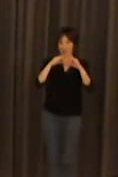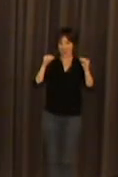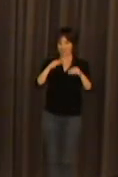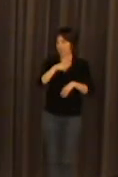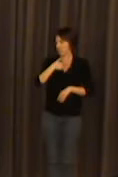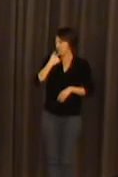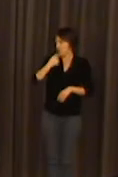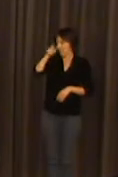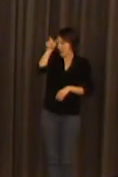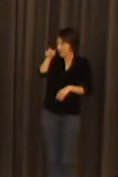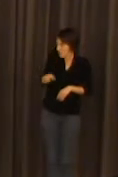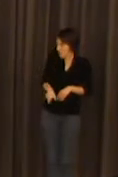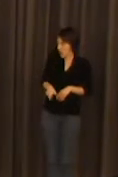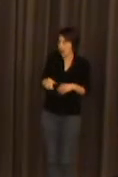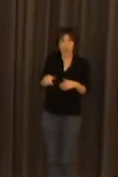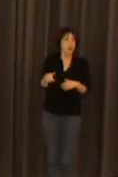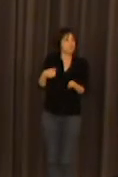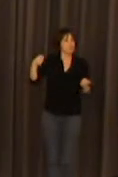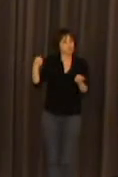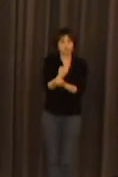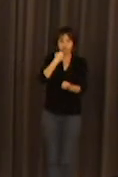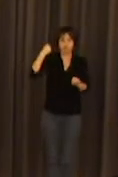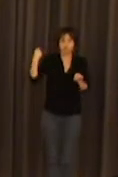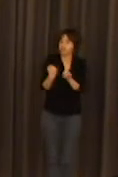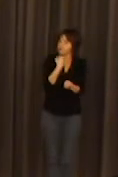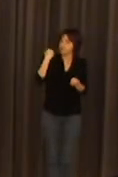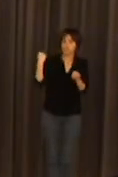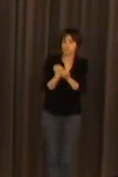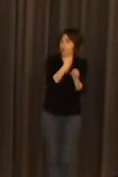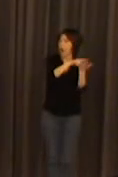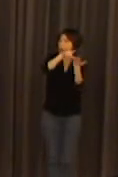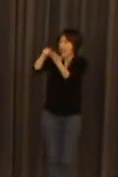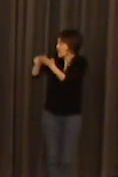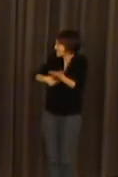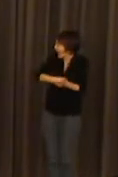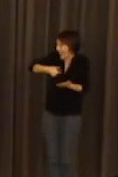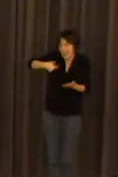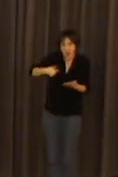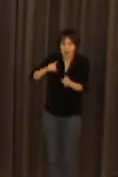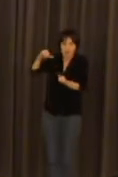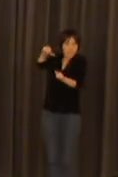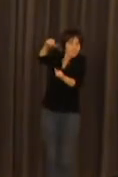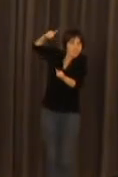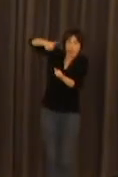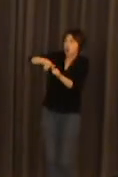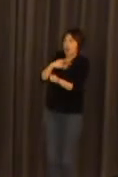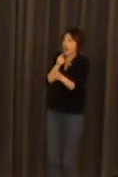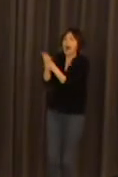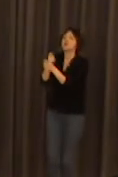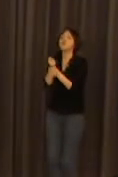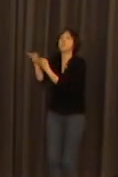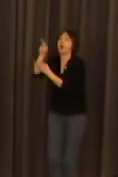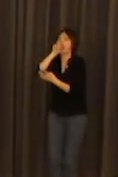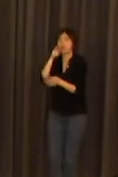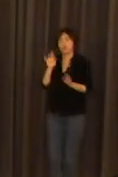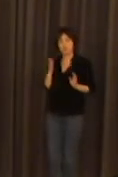que ha treballat per les llengües en general des de fa molts anys. No li vull posar any número perquè